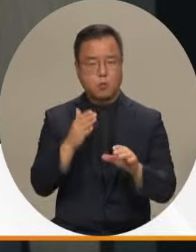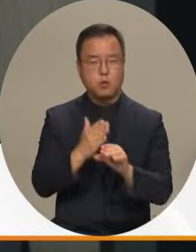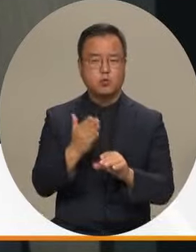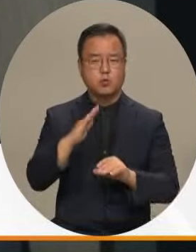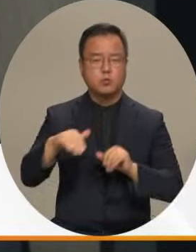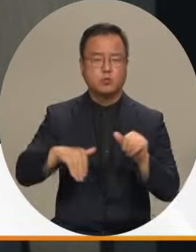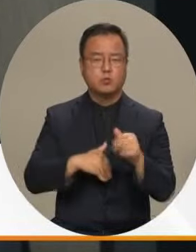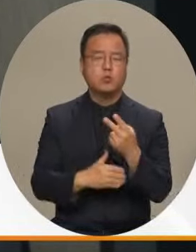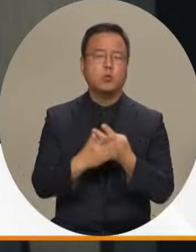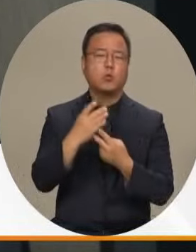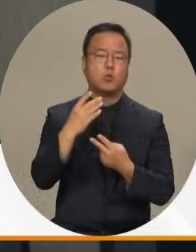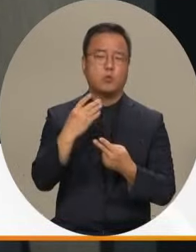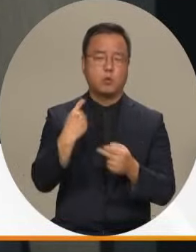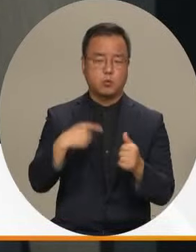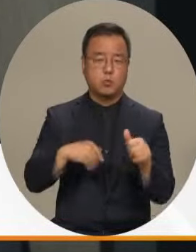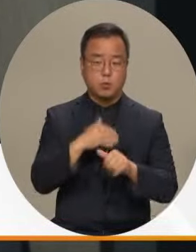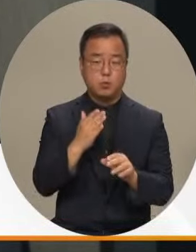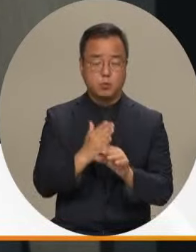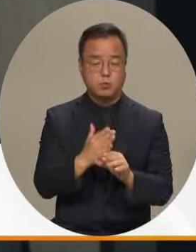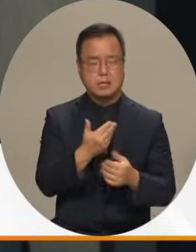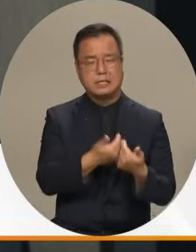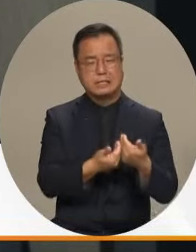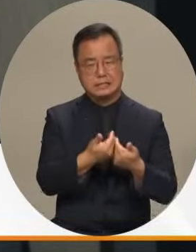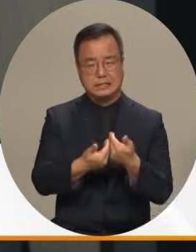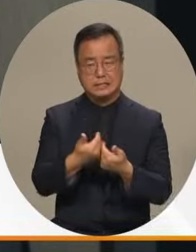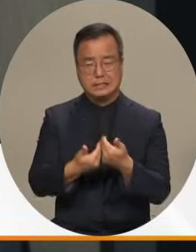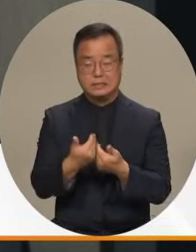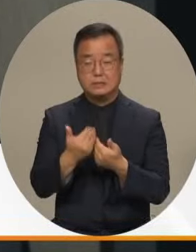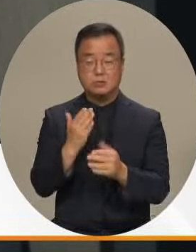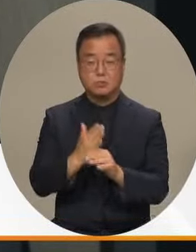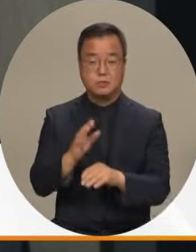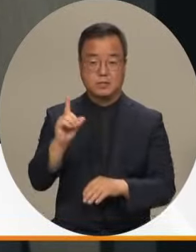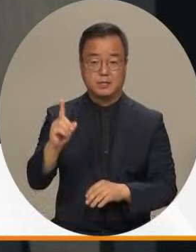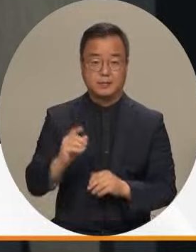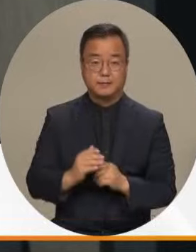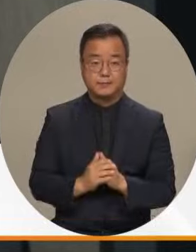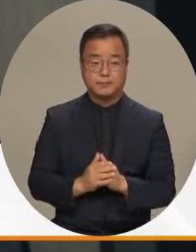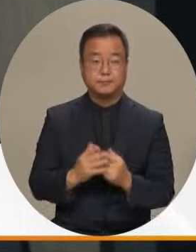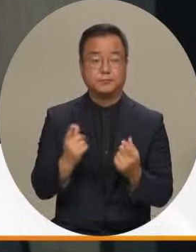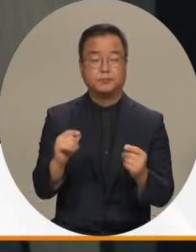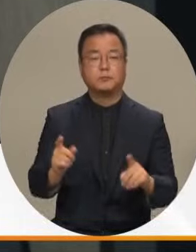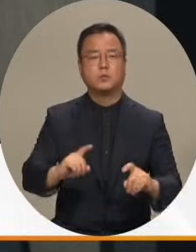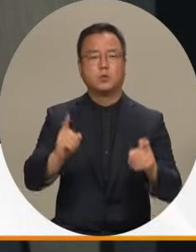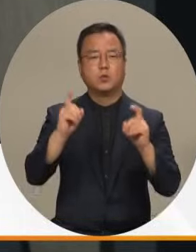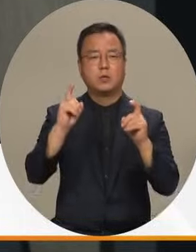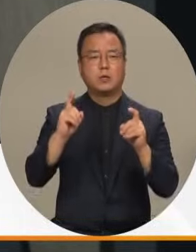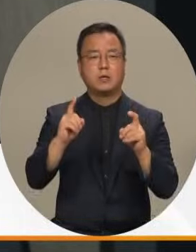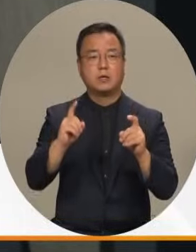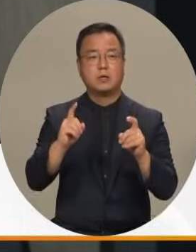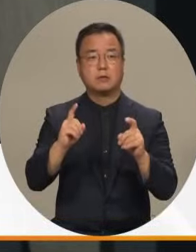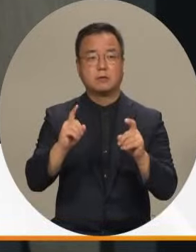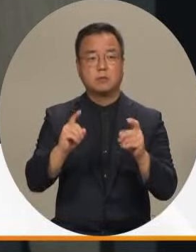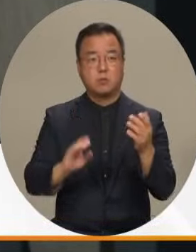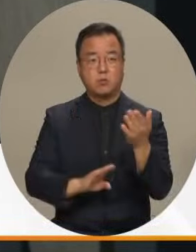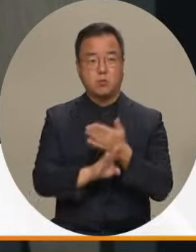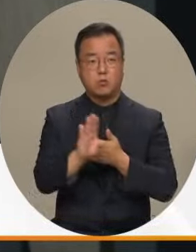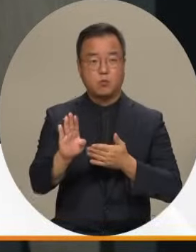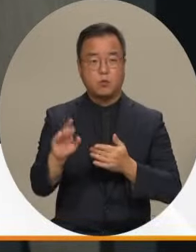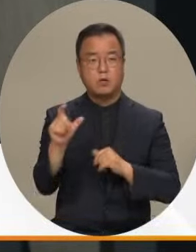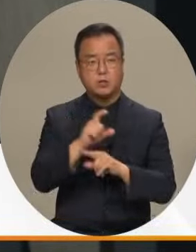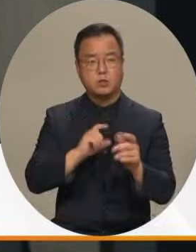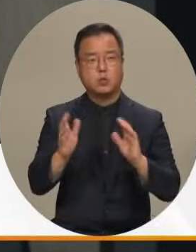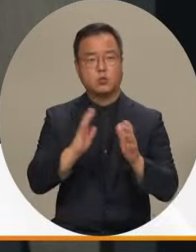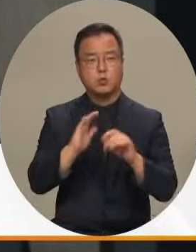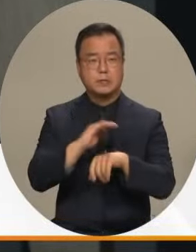일어나고 있는 어떤 다양한 갈등 상황 중에 하나로 보이는데 그렇다고 하면 이 논란이 아니라 이제 발전적인 토론이